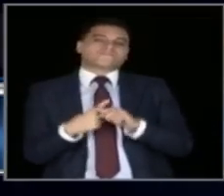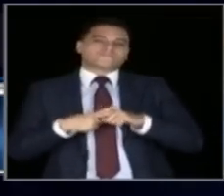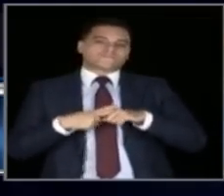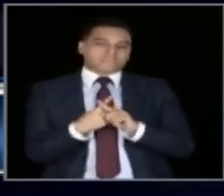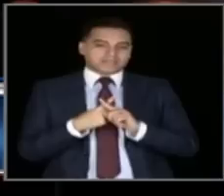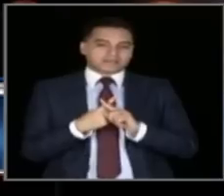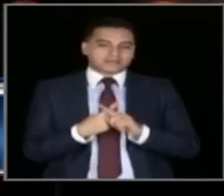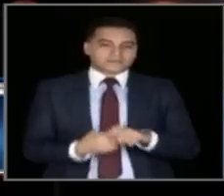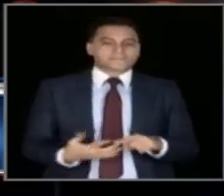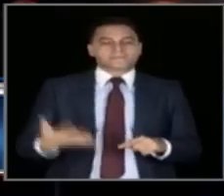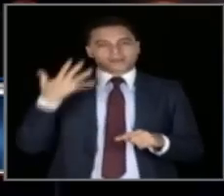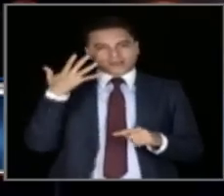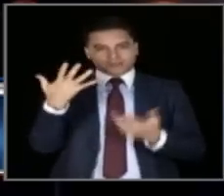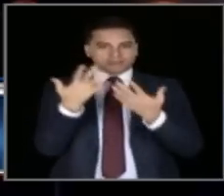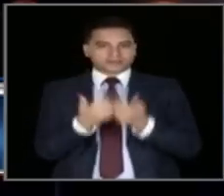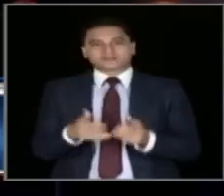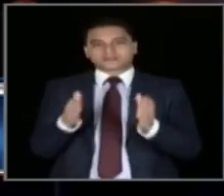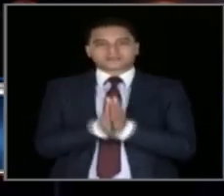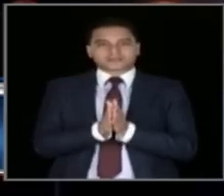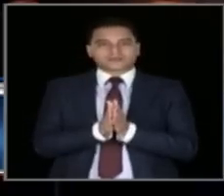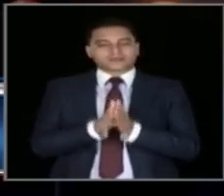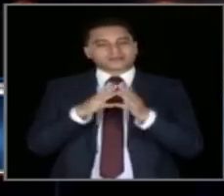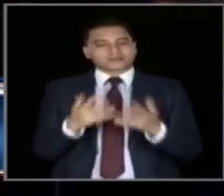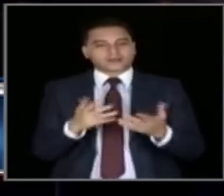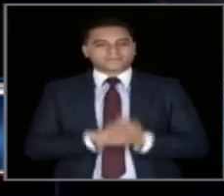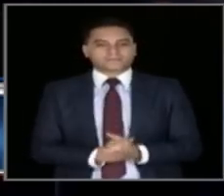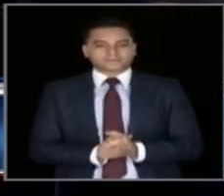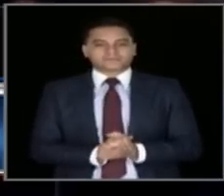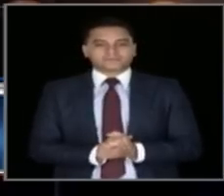14 في 5 يساوي كام؟